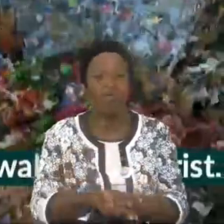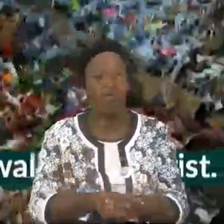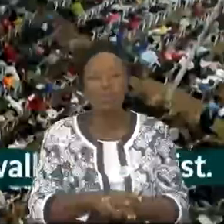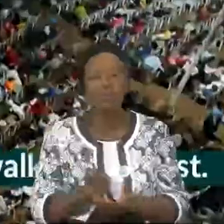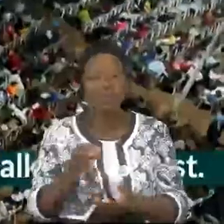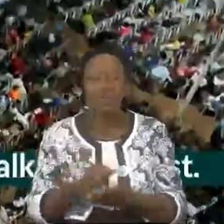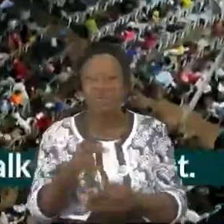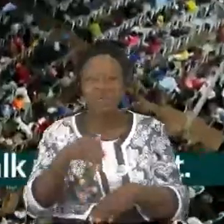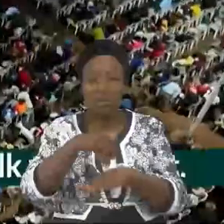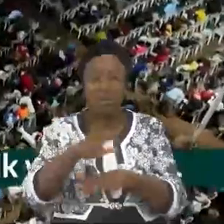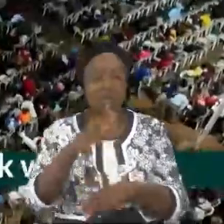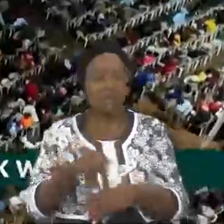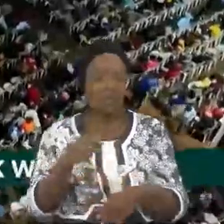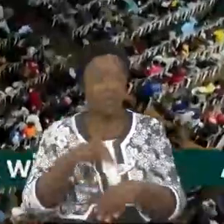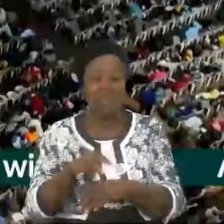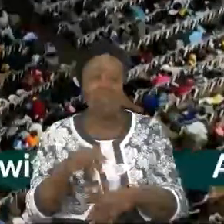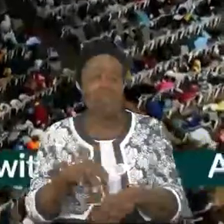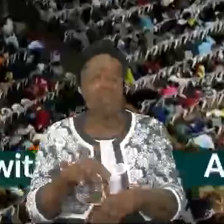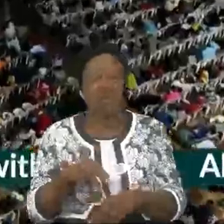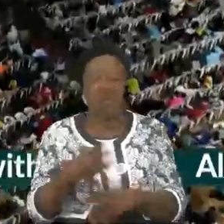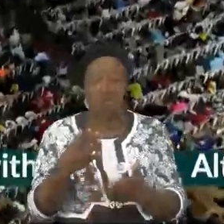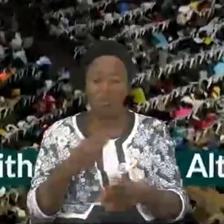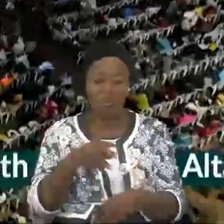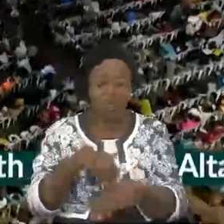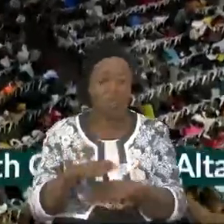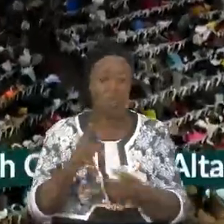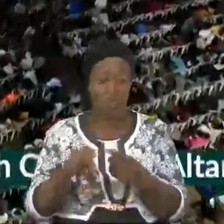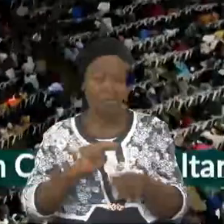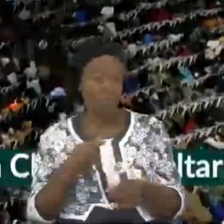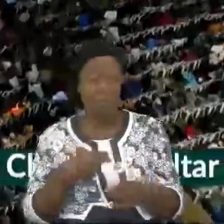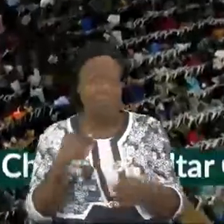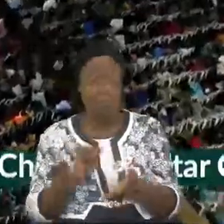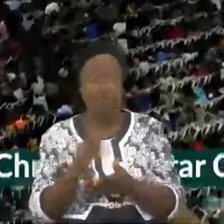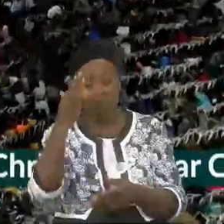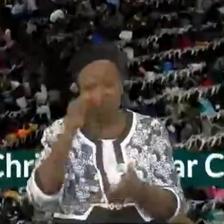Vous envoyez votre message pour qu'on sache.